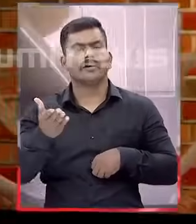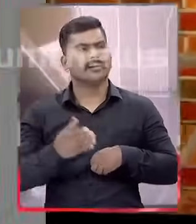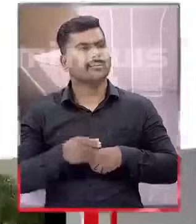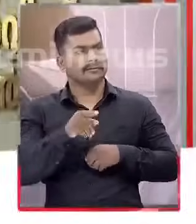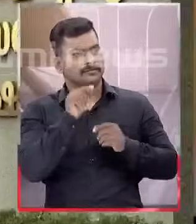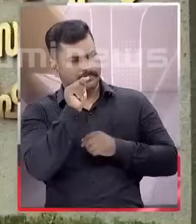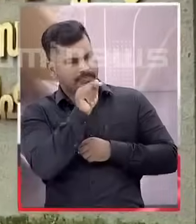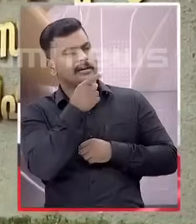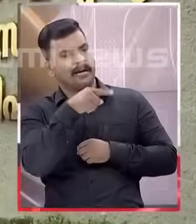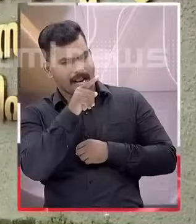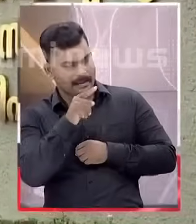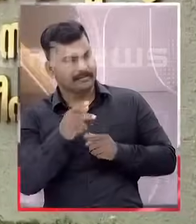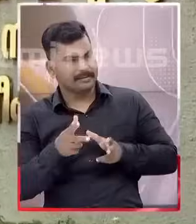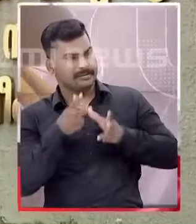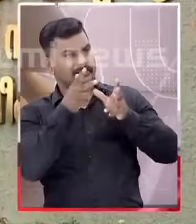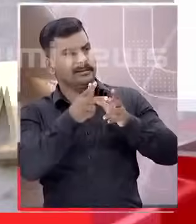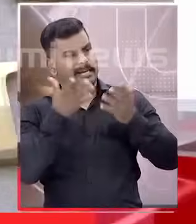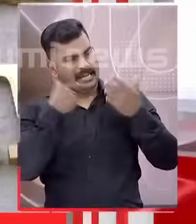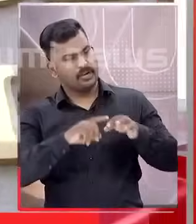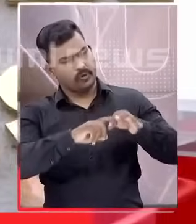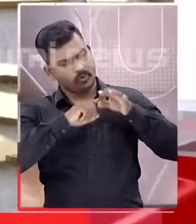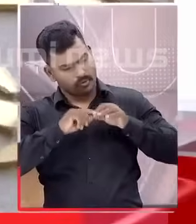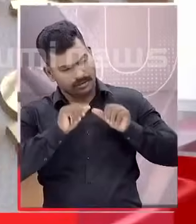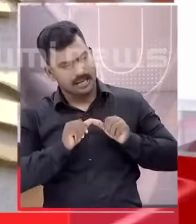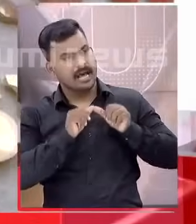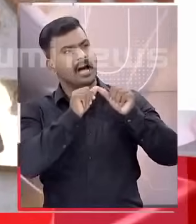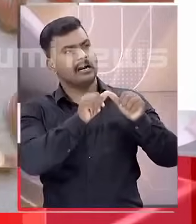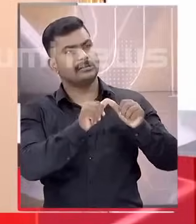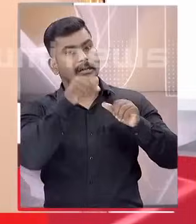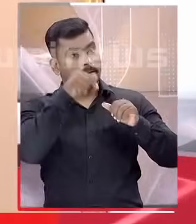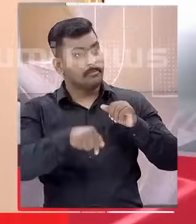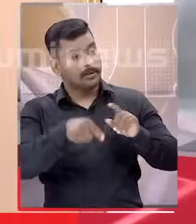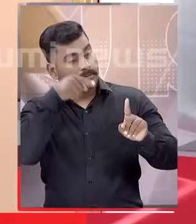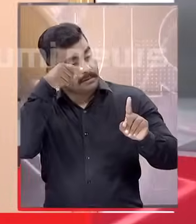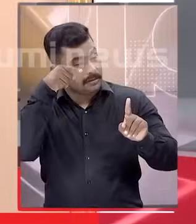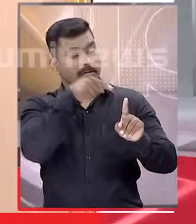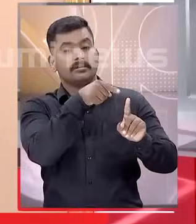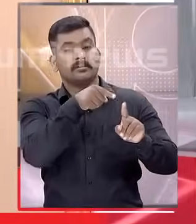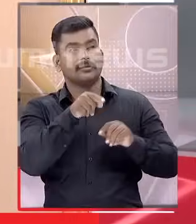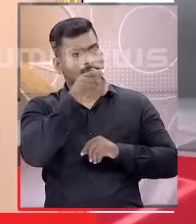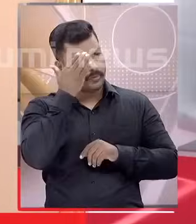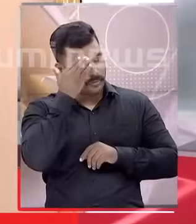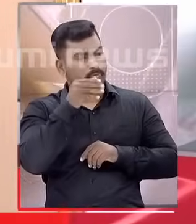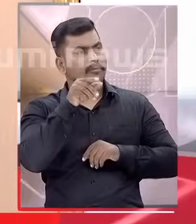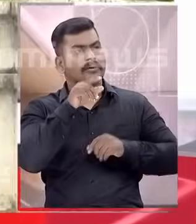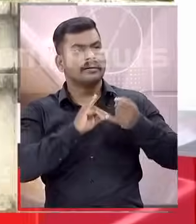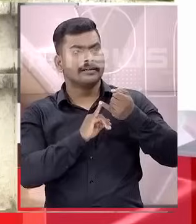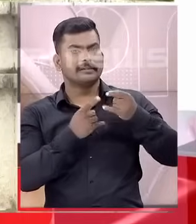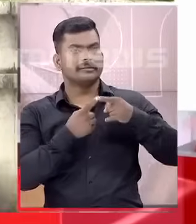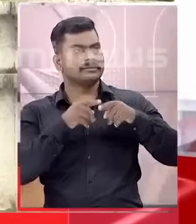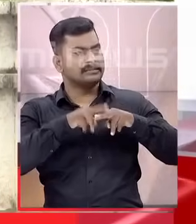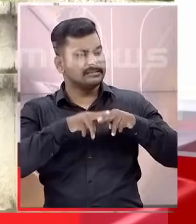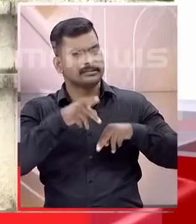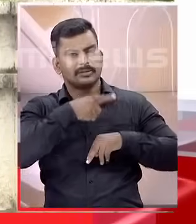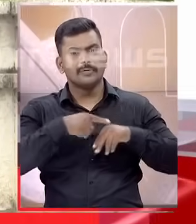പ്രതീക്ഷ, വിമർശനാത്മകമായ രീതിയിലുള്ള ഏത് ചോദ്യത്തിനും നമുക്ക് മറുപടി പറയാം, പക്ഷെ അതിന് അറവൻ്റായിട്ടുള്ള വിമർശനം കൊണ്ടിരുന്നത് പ്രതീക്ഷ അറിയാമല്ലോ. പ്രതീക്ഷ എത്ര പരിണിതപുറത്തിനായ